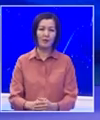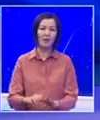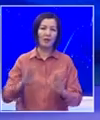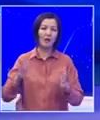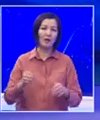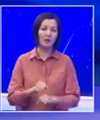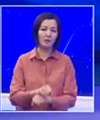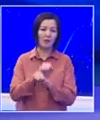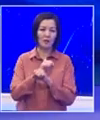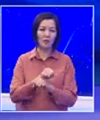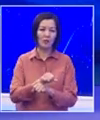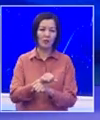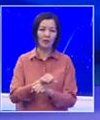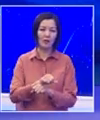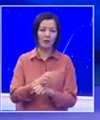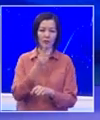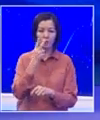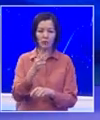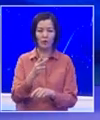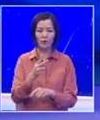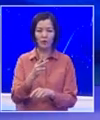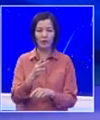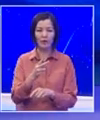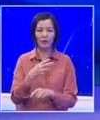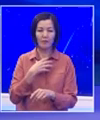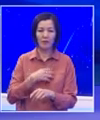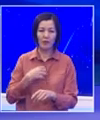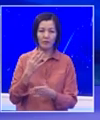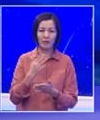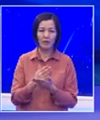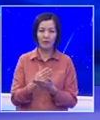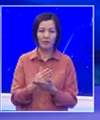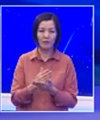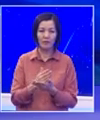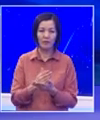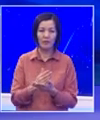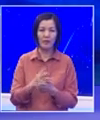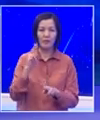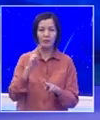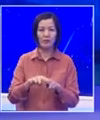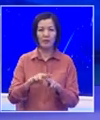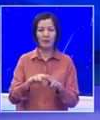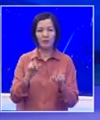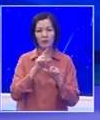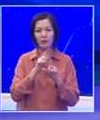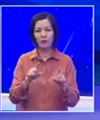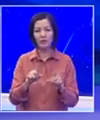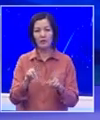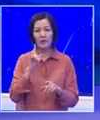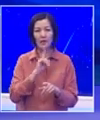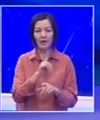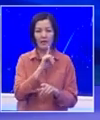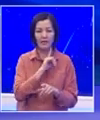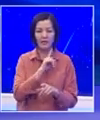Қаңтар оқиғасына қабырғамыз қайсат, тыныштық басты байлық. Бұл Жауқаштыдағы LA-155-4 түзету мекемесінде жазасын өтеп